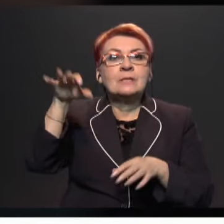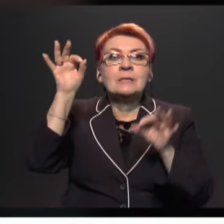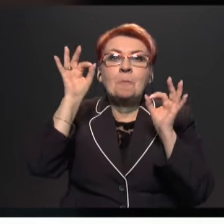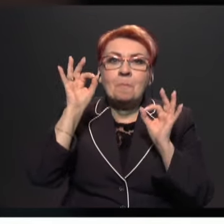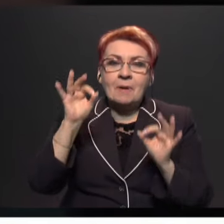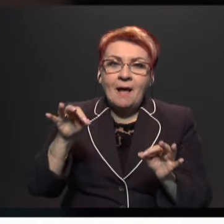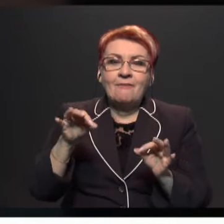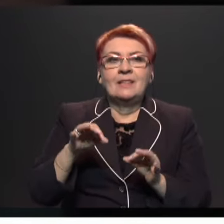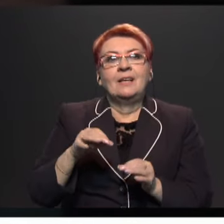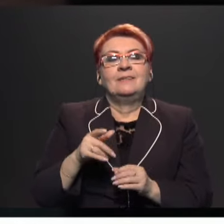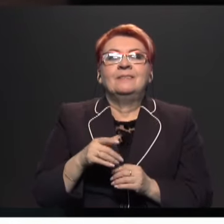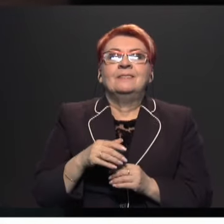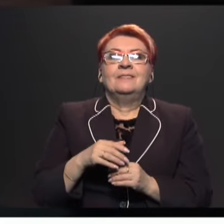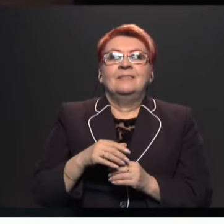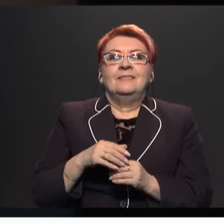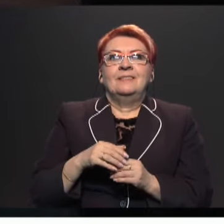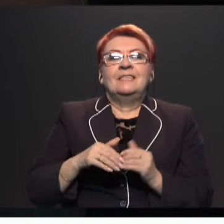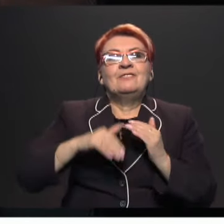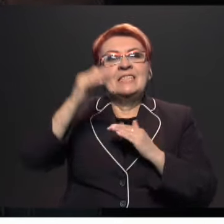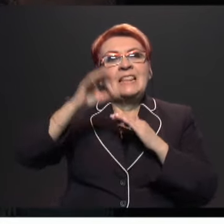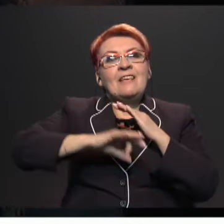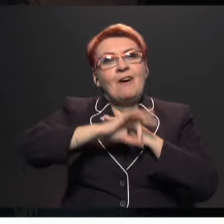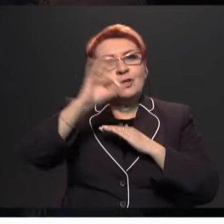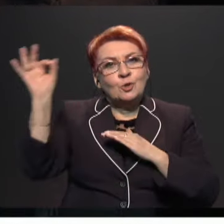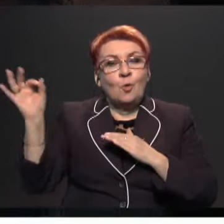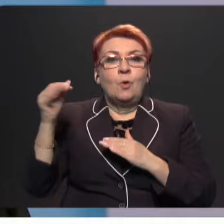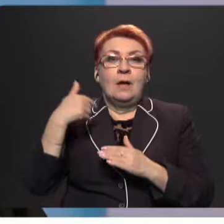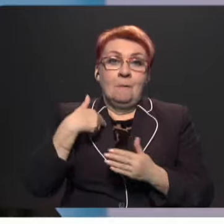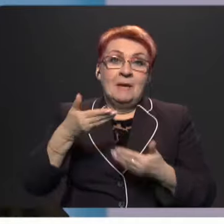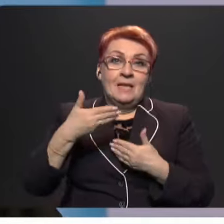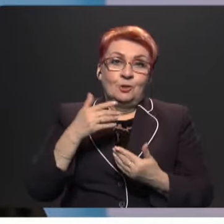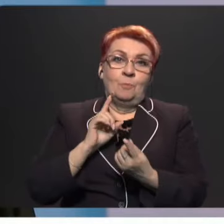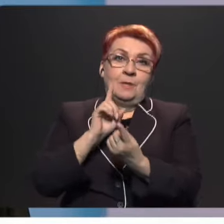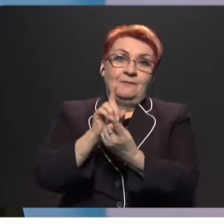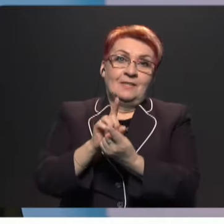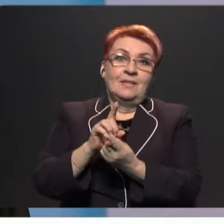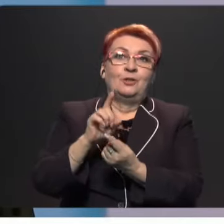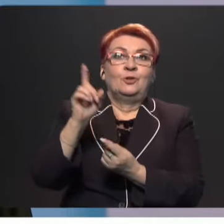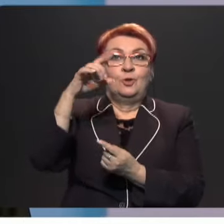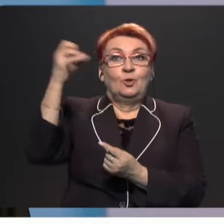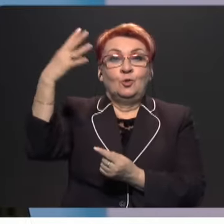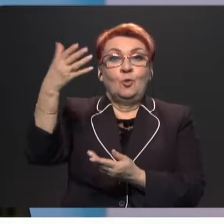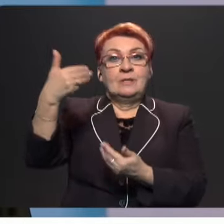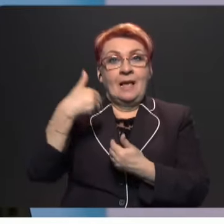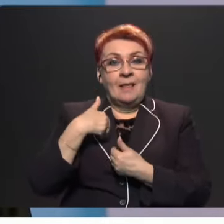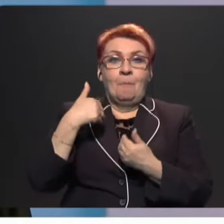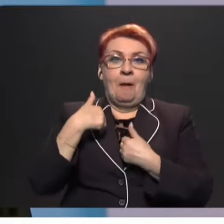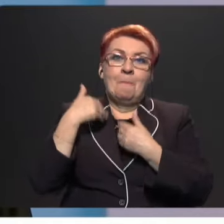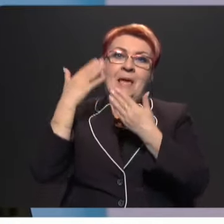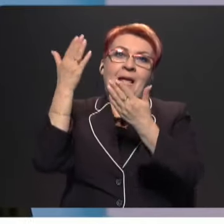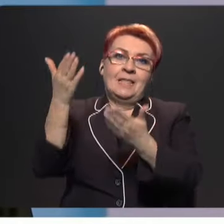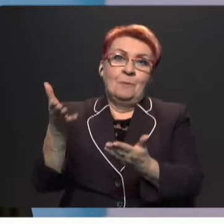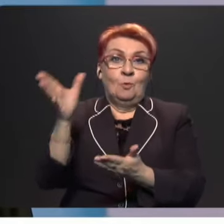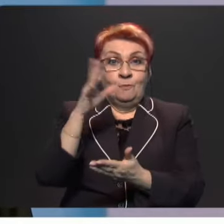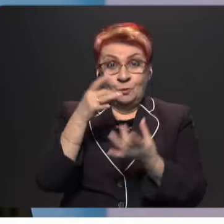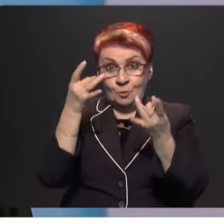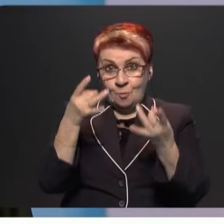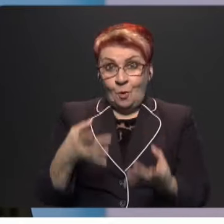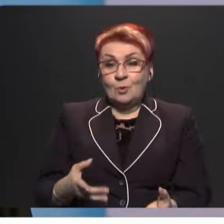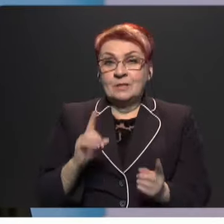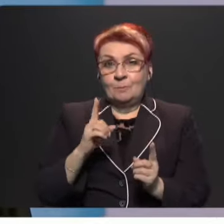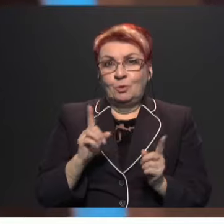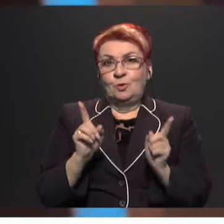высоты востока, грядущего к нам. И мы к нему идем навстречу. Он к нам, а мы к ним. Все просто. Действительно, все просто, доступно.